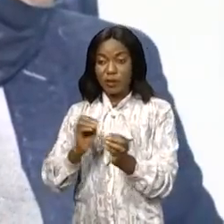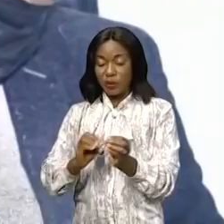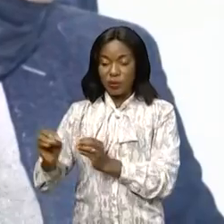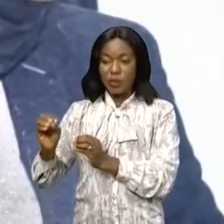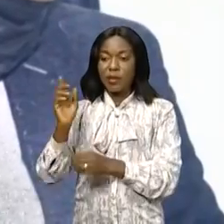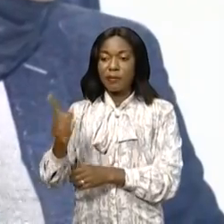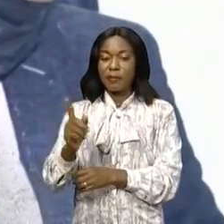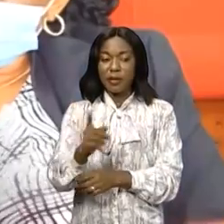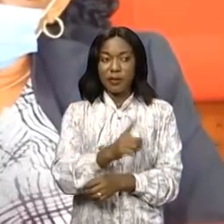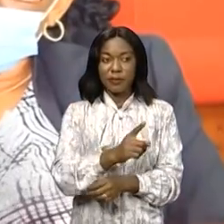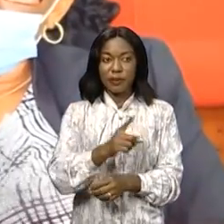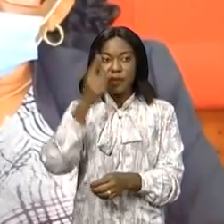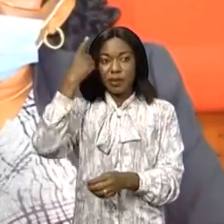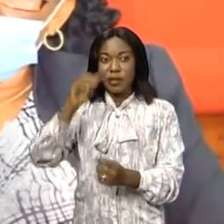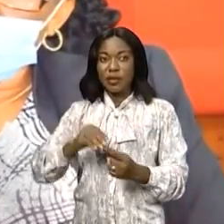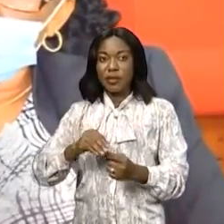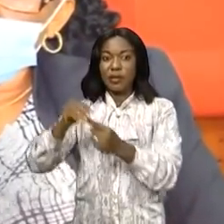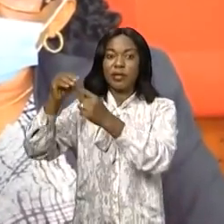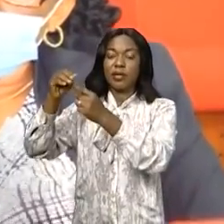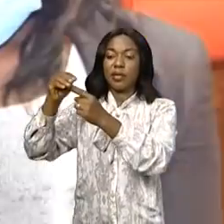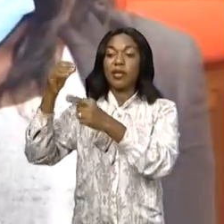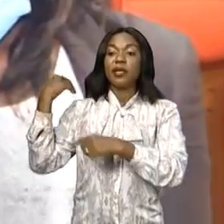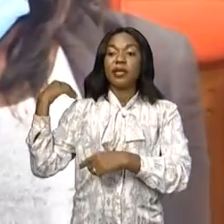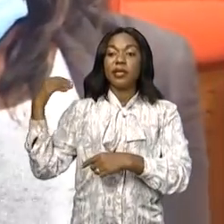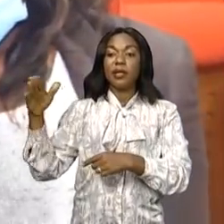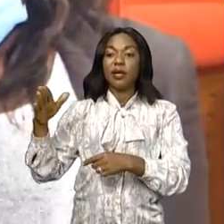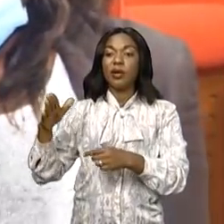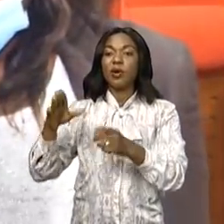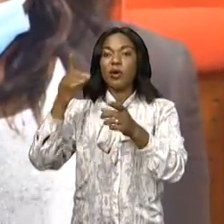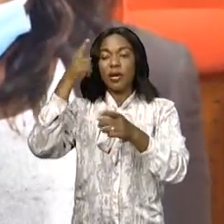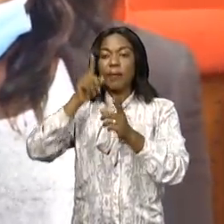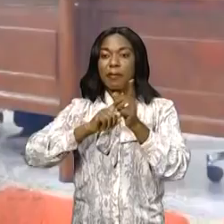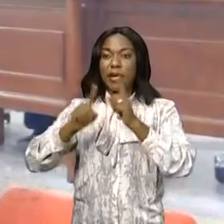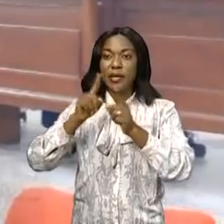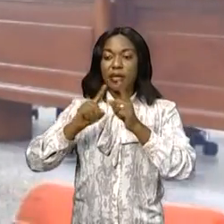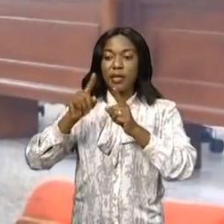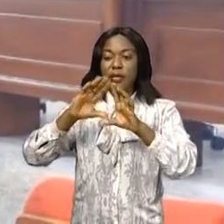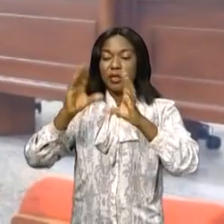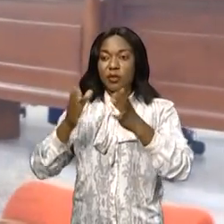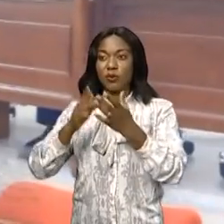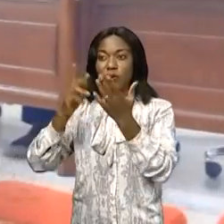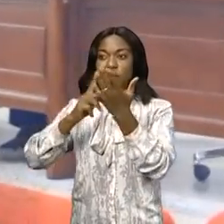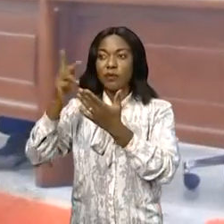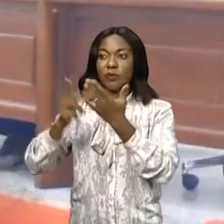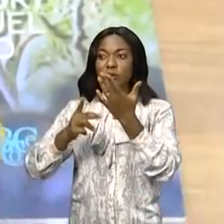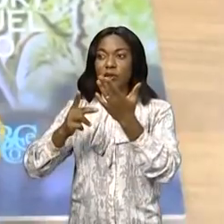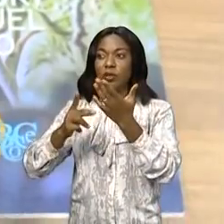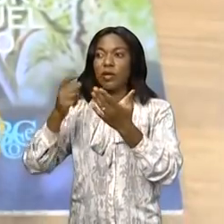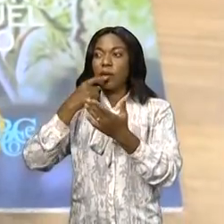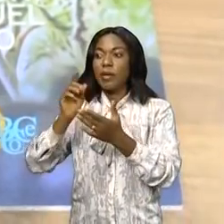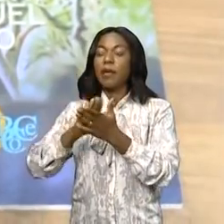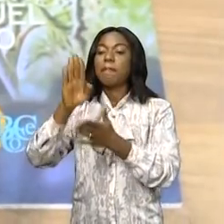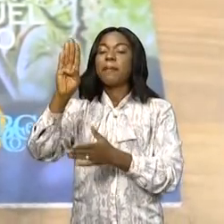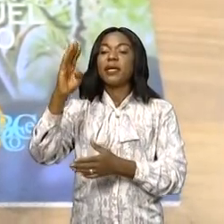parmi les acteurs ou services spécialisés de l'État qui ont accompagné la matérialisation de tous ces projets, il y a le BSECO,